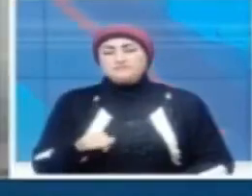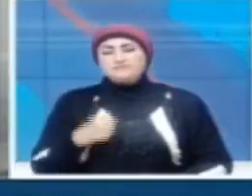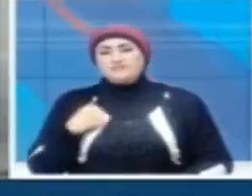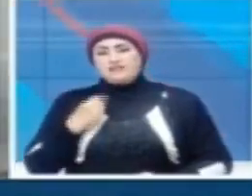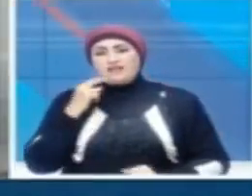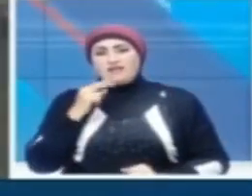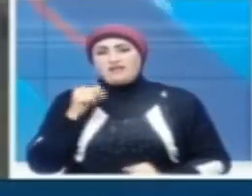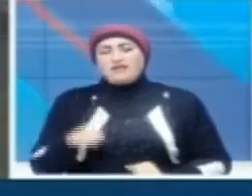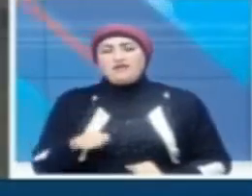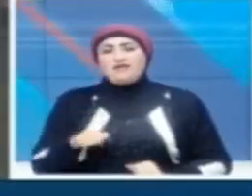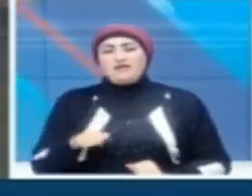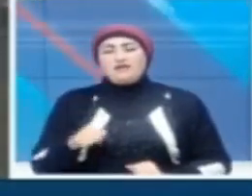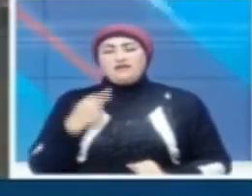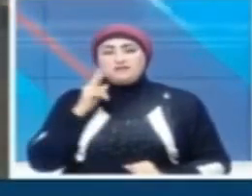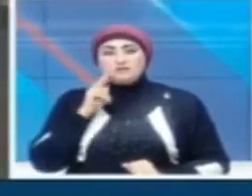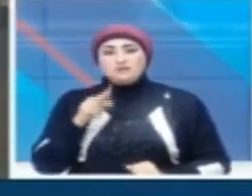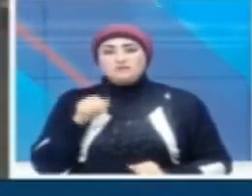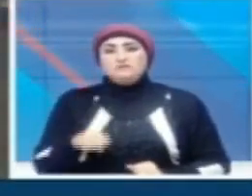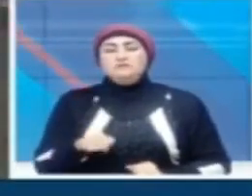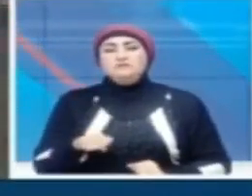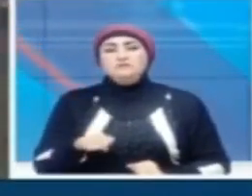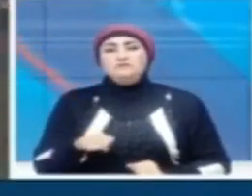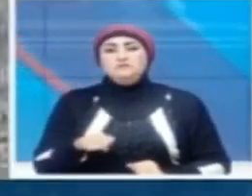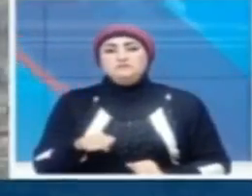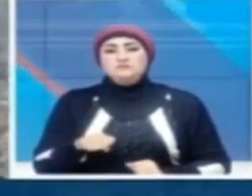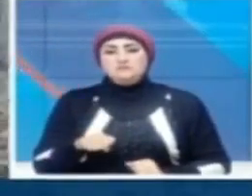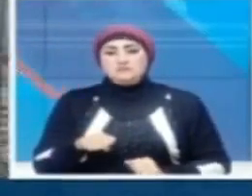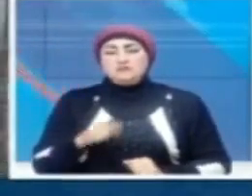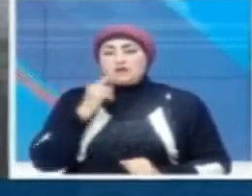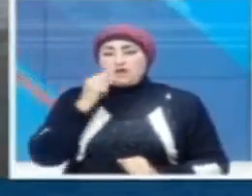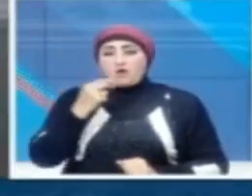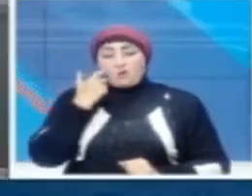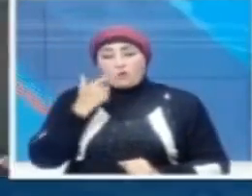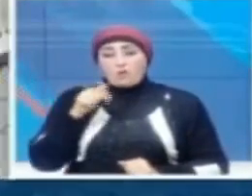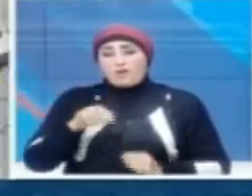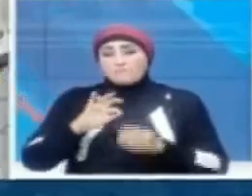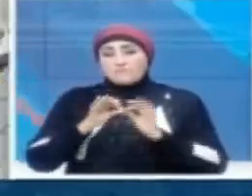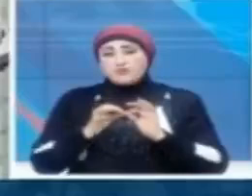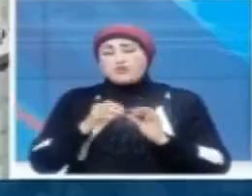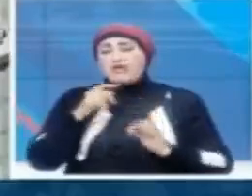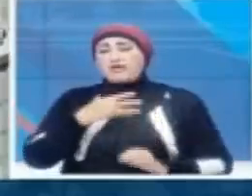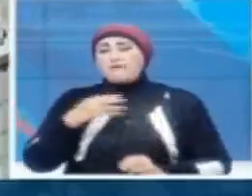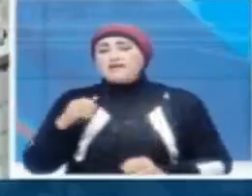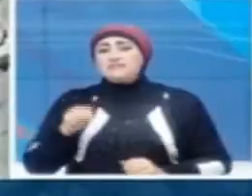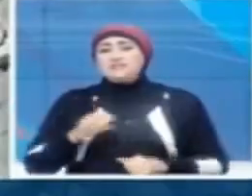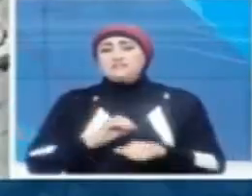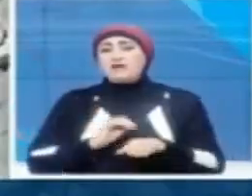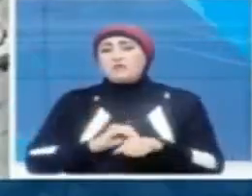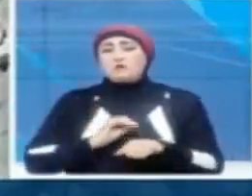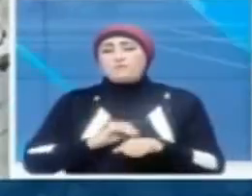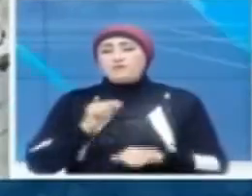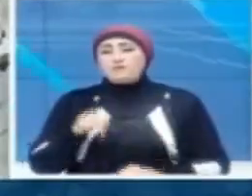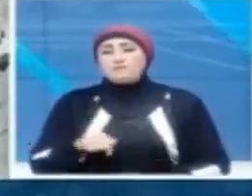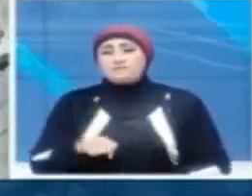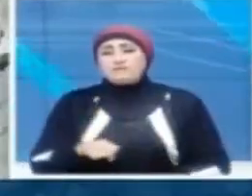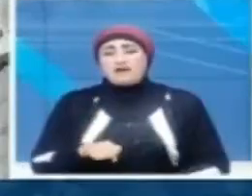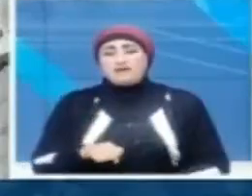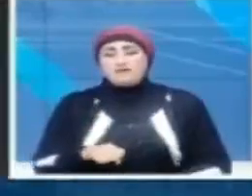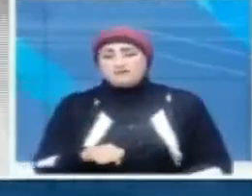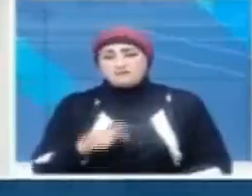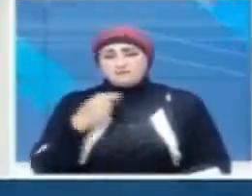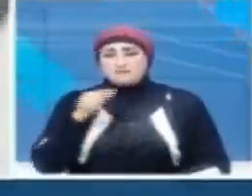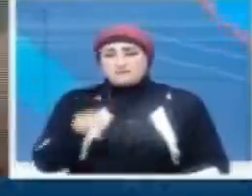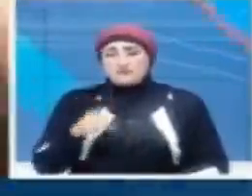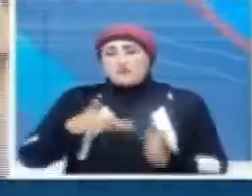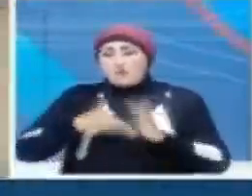تحقيقها، تنظر إسرائيل أيضا إلى رفح التي تؤوي 1,400,000 شخص، أطفالا ونساء وشيوخا